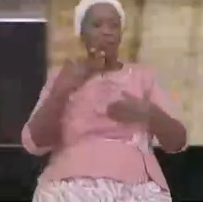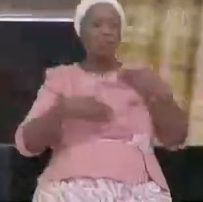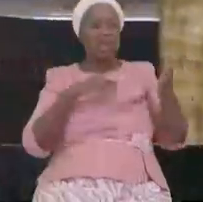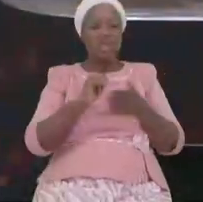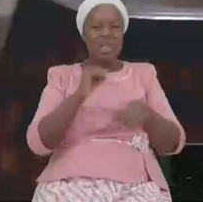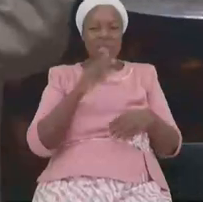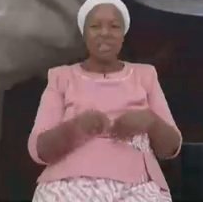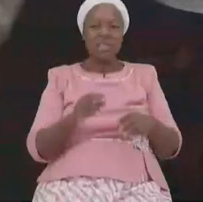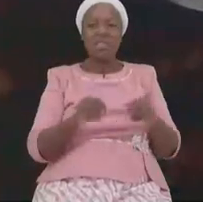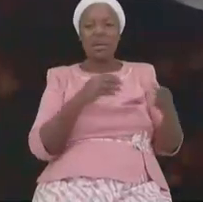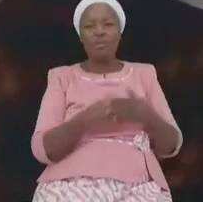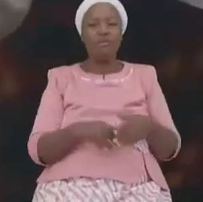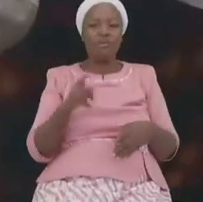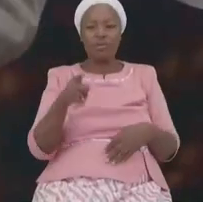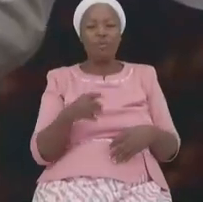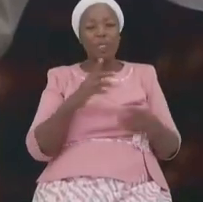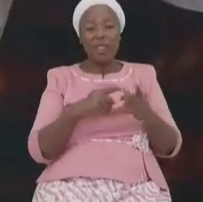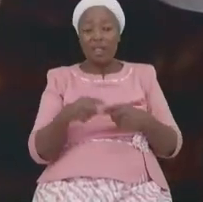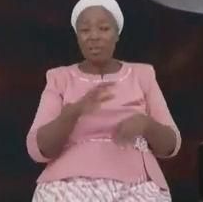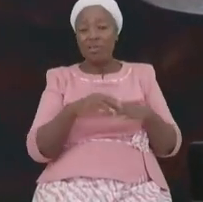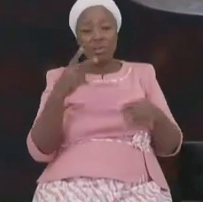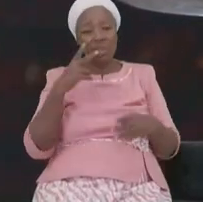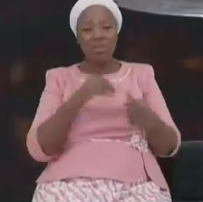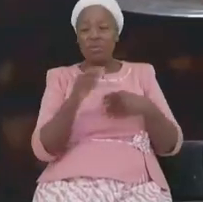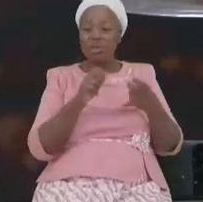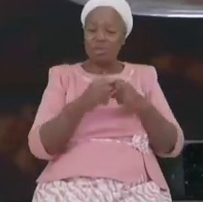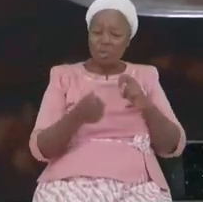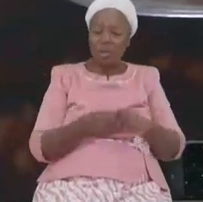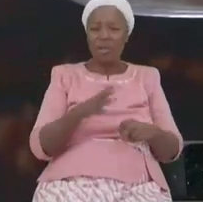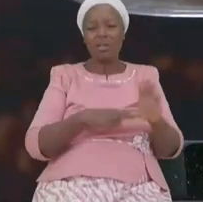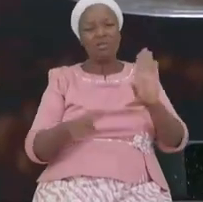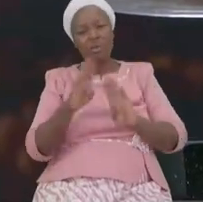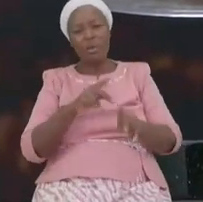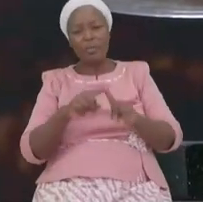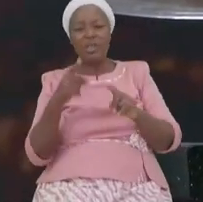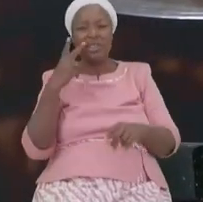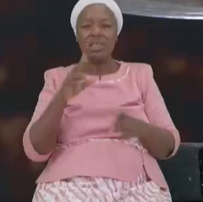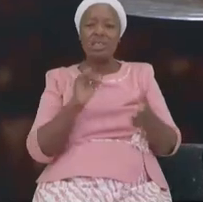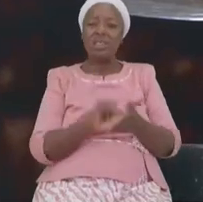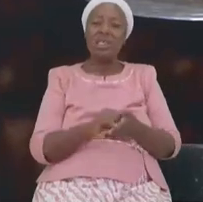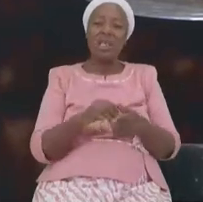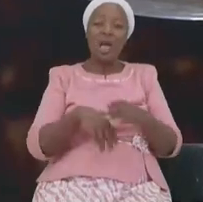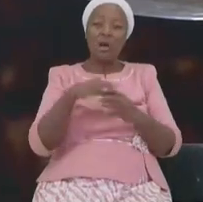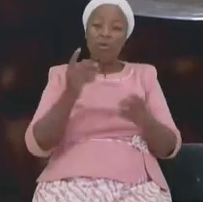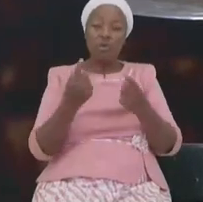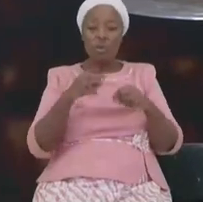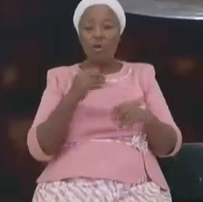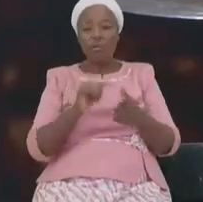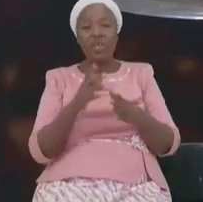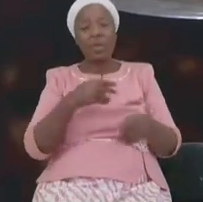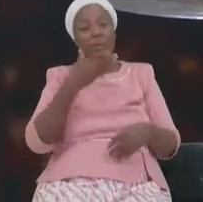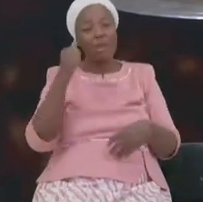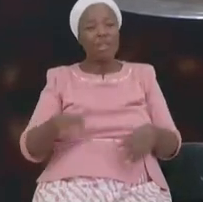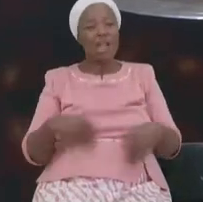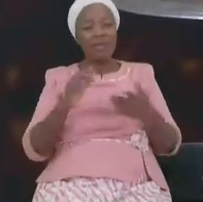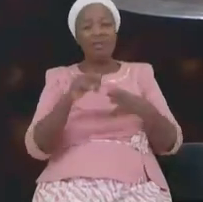devant toi. Ne regarde pas les épreuves, les difficultés. Regarde le résultat. Regarde la meilleure vie que tu auras